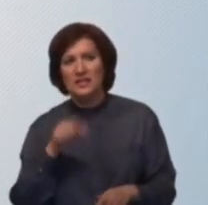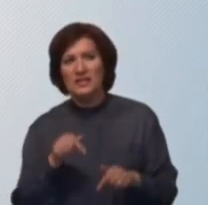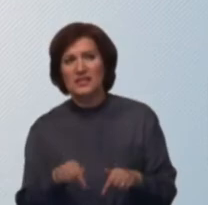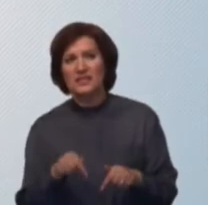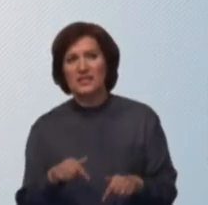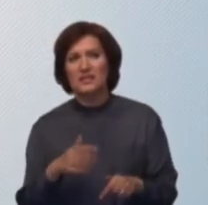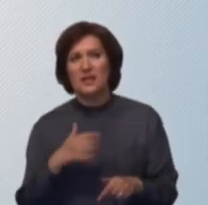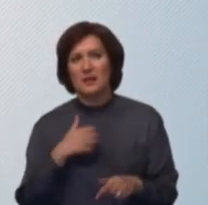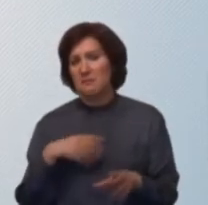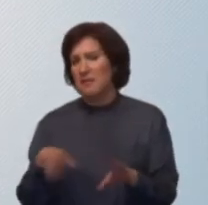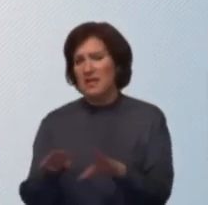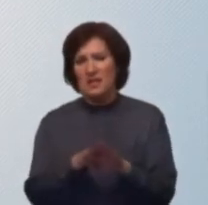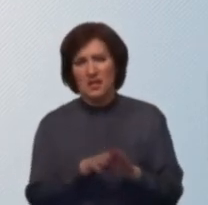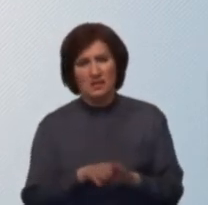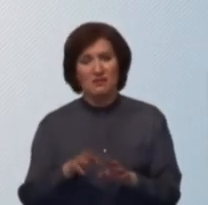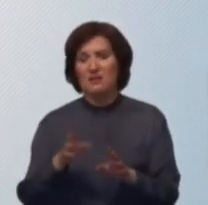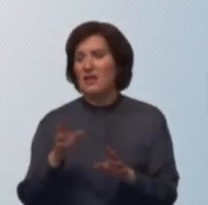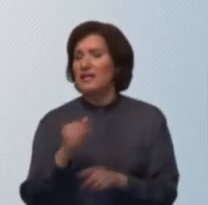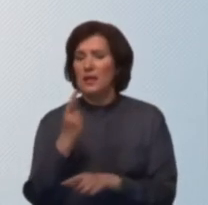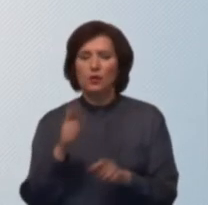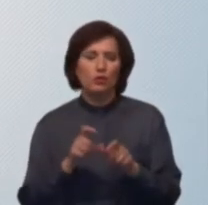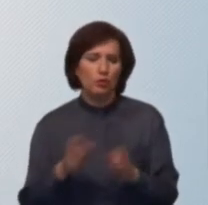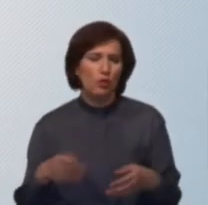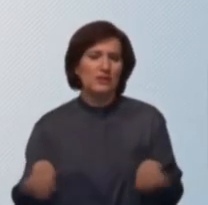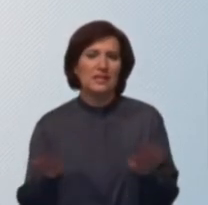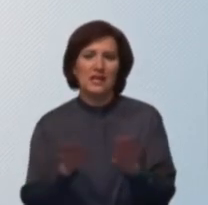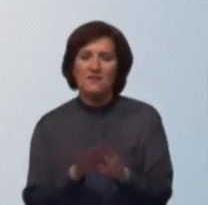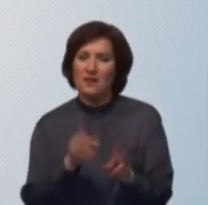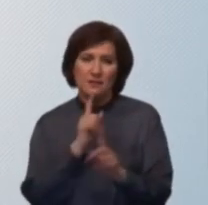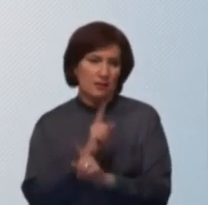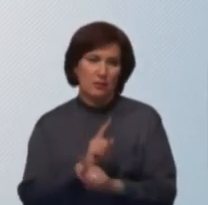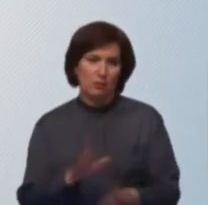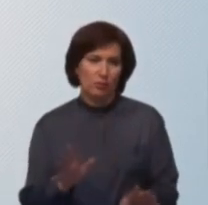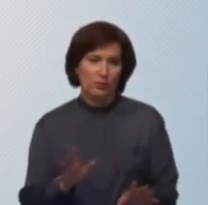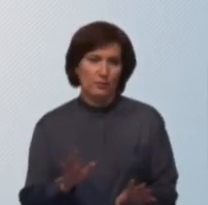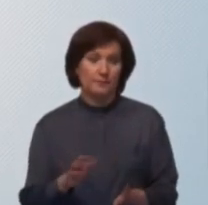здесь ни одной школы закрываться